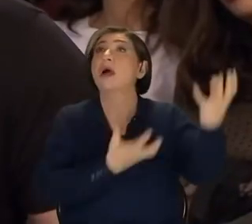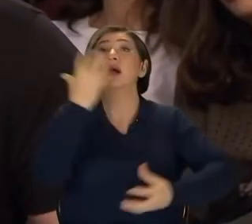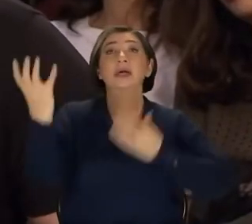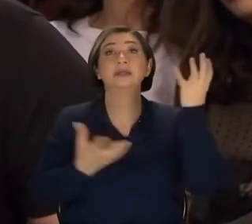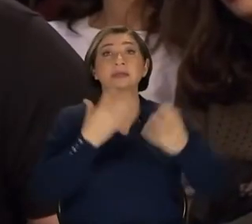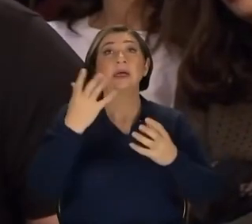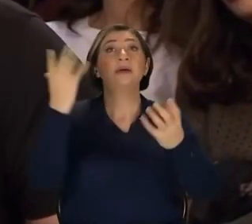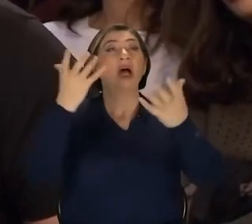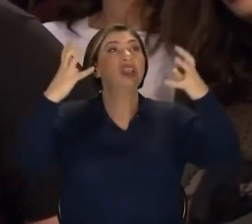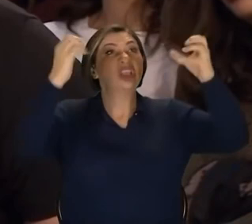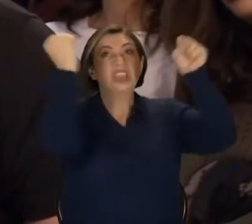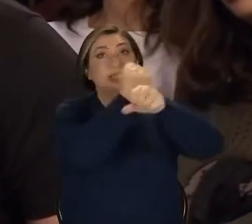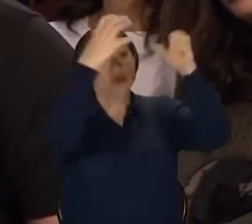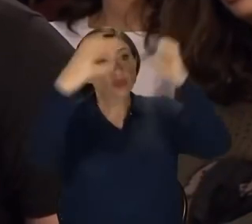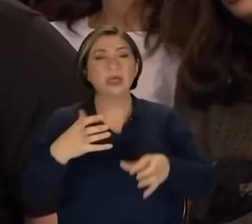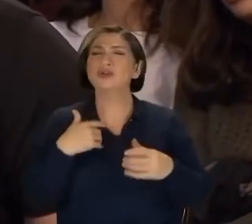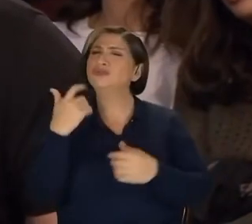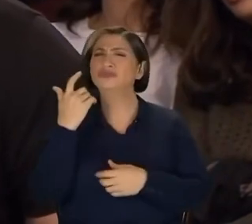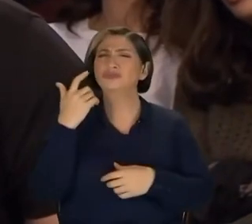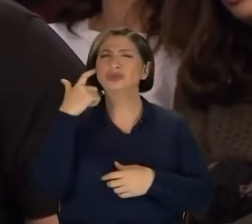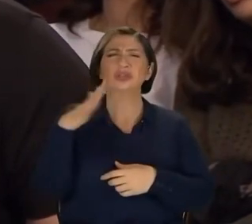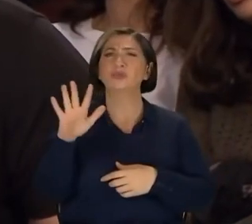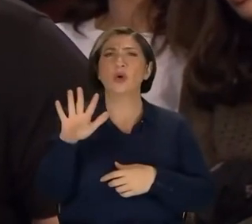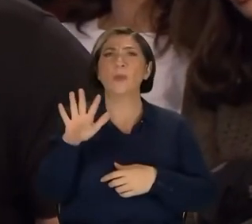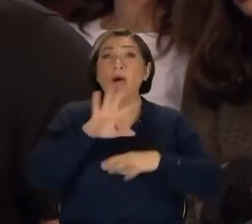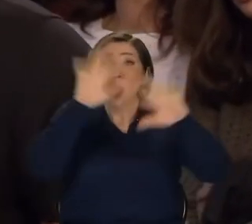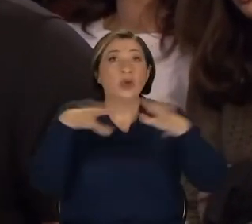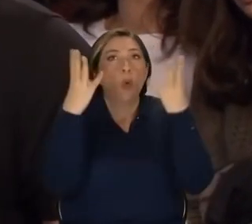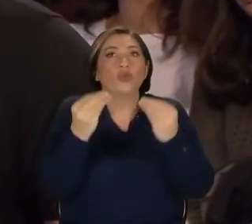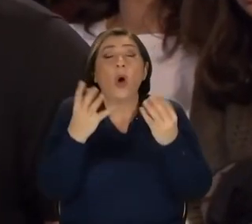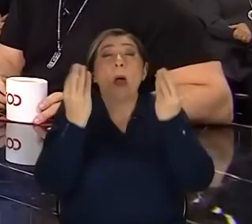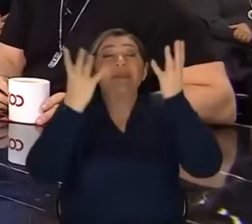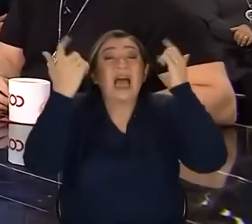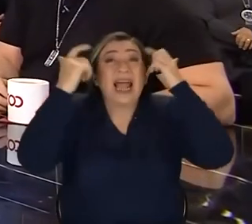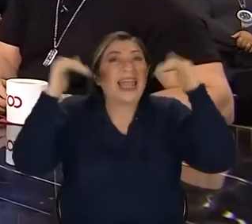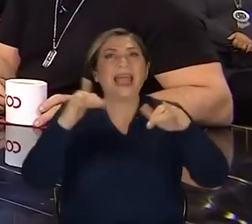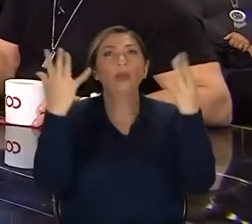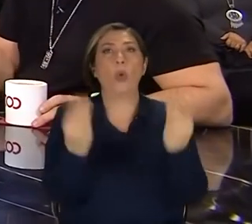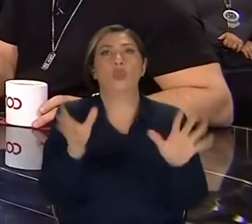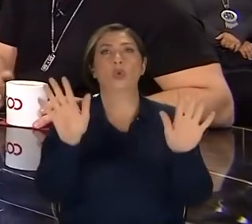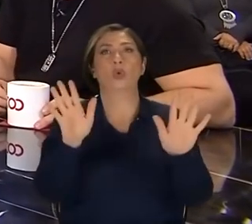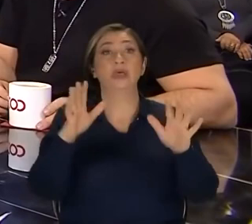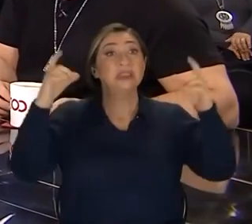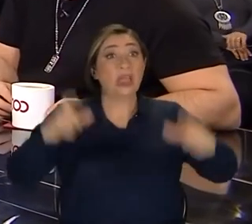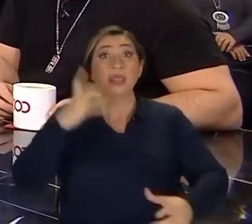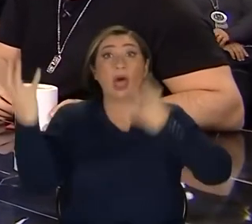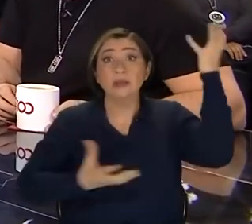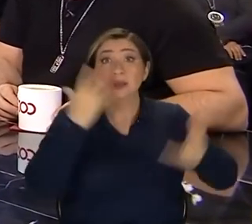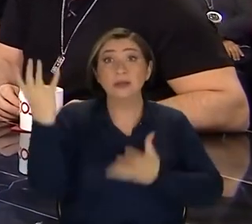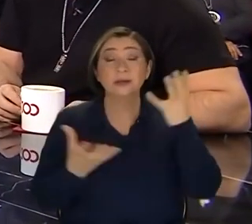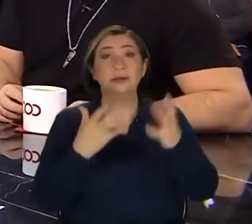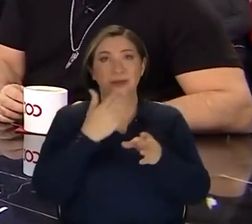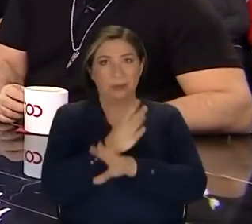çıksa, meteor düşse falan hiç şaşırmıyorum. Çünkü her şey oldu. Ya olabilecek her şey oldu. Ya set yandı.